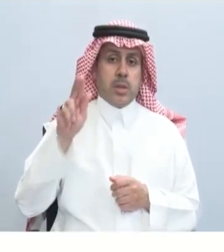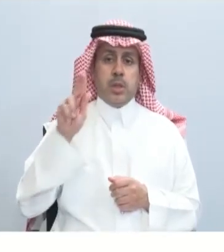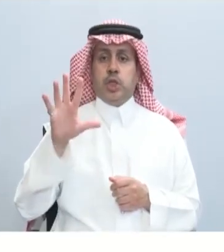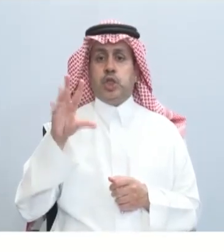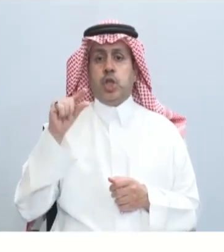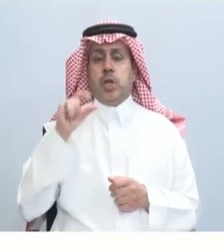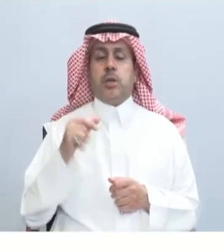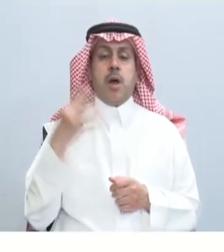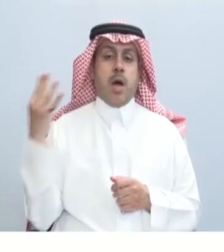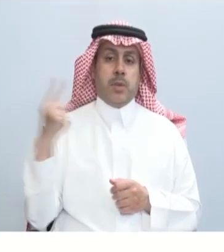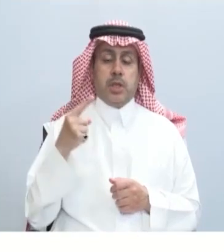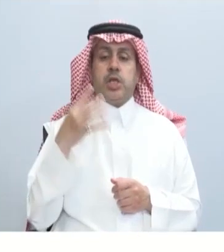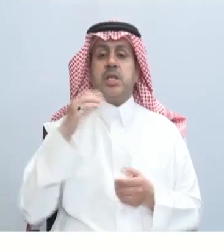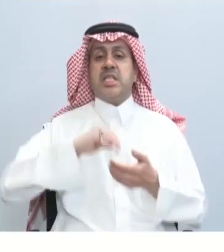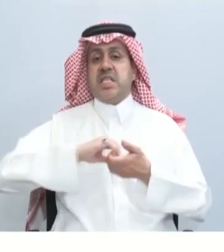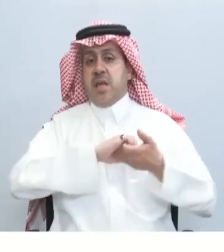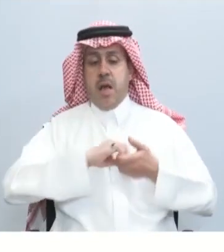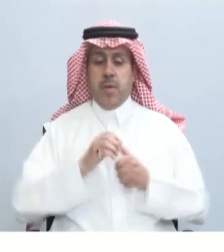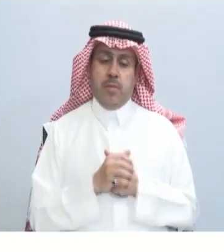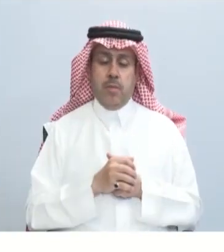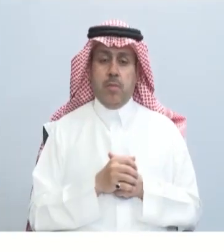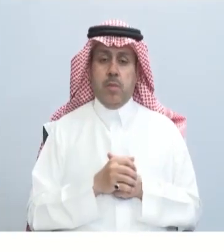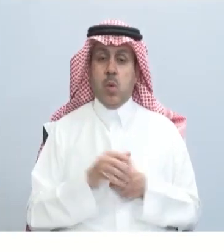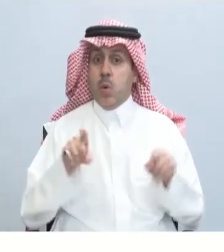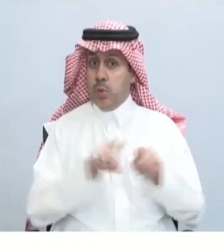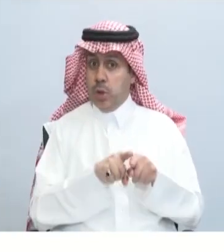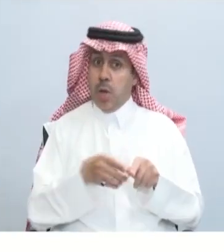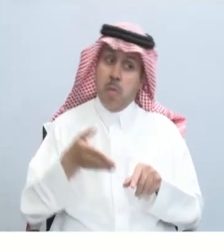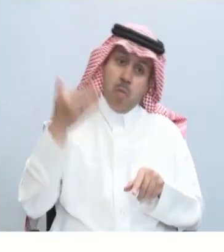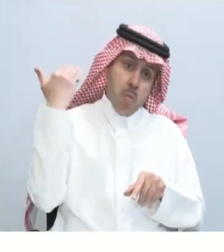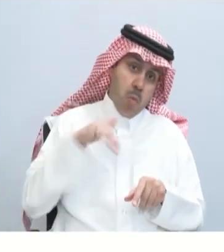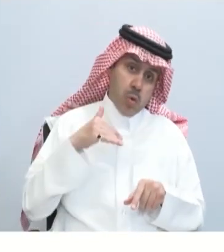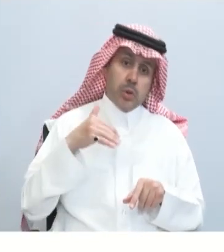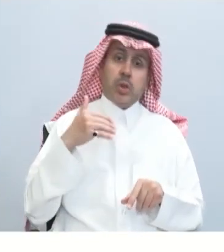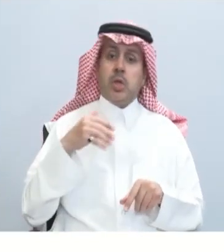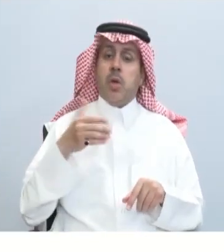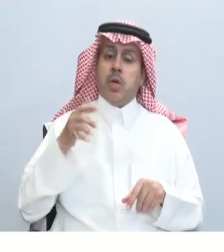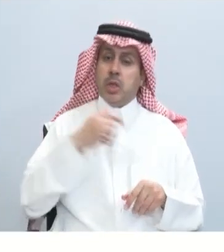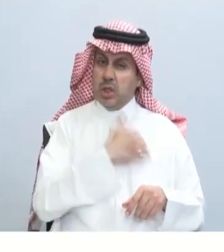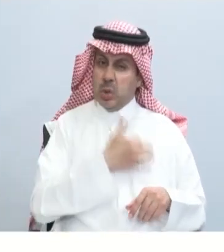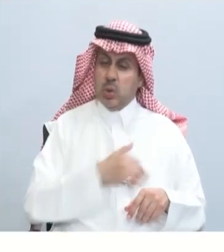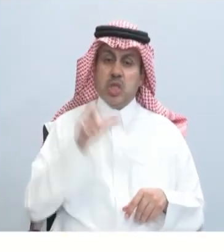7 من المشركين وجرح سبع اجابه صحيحه